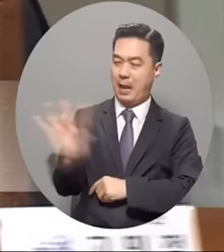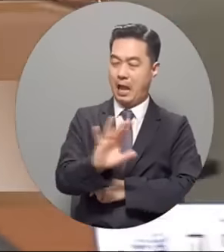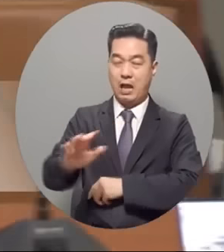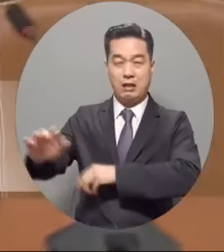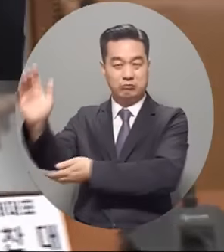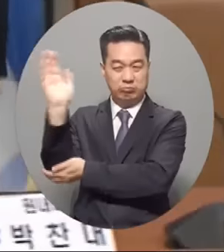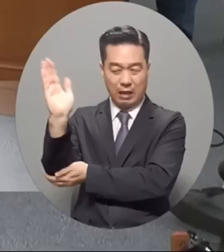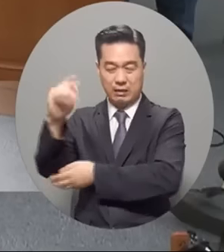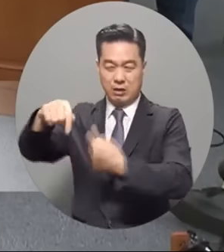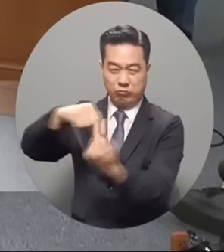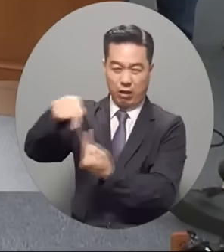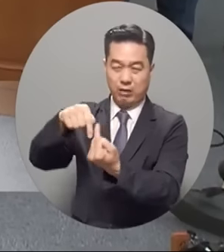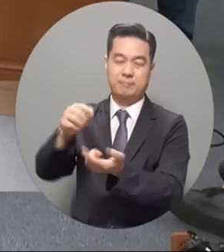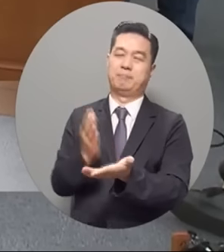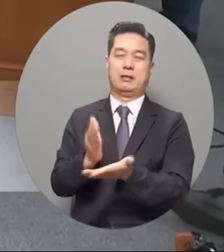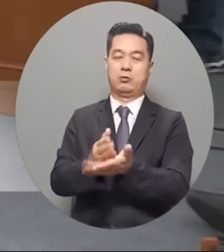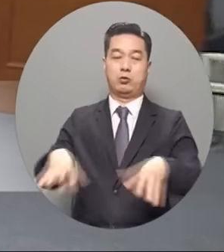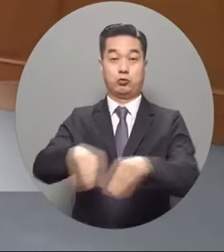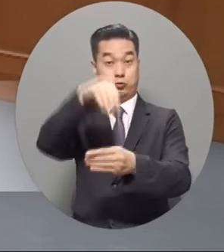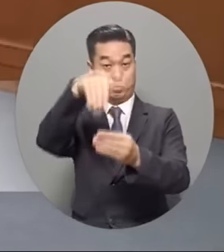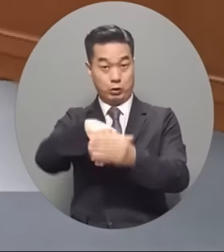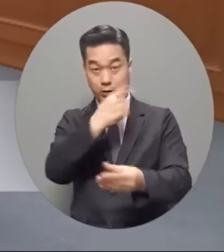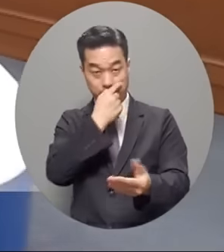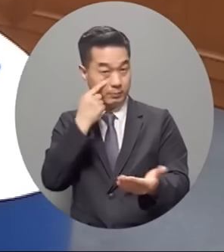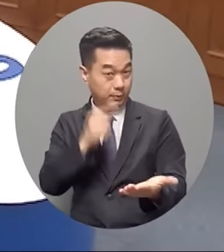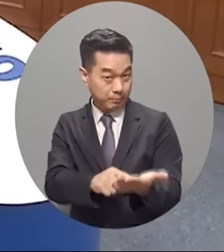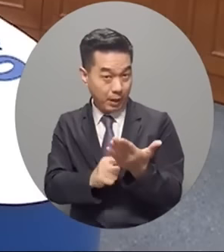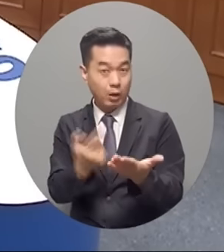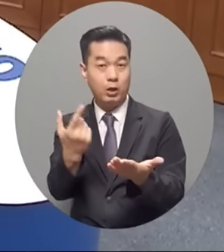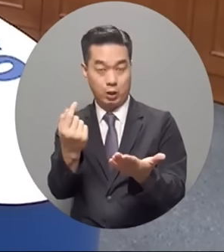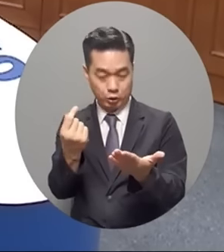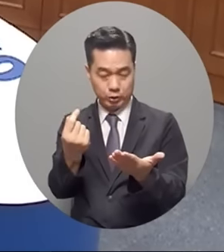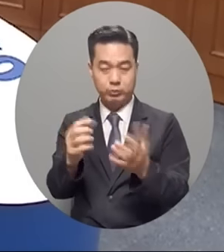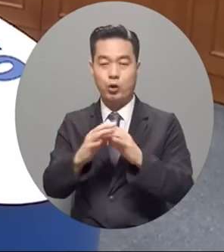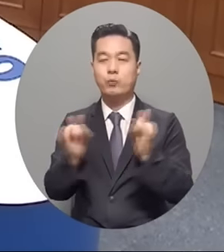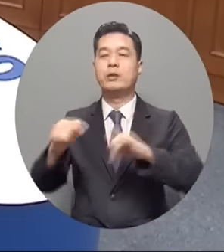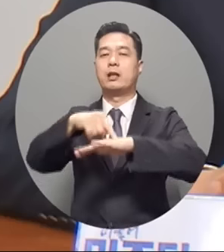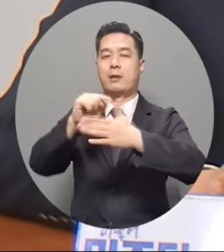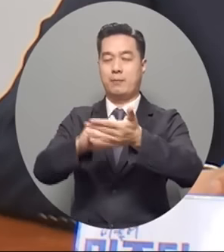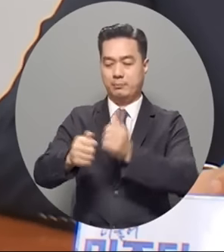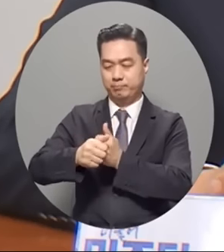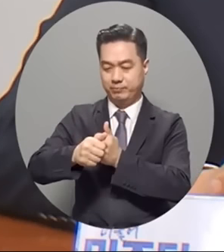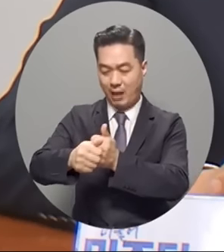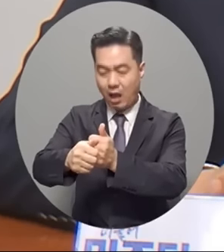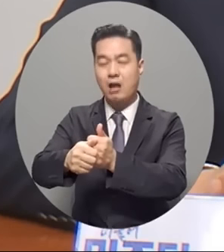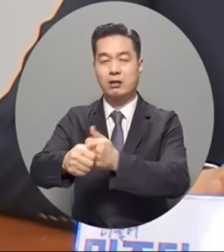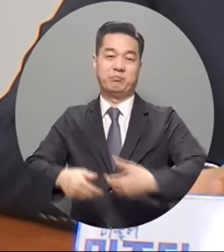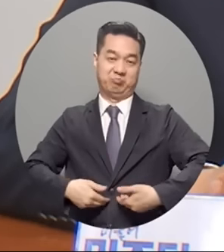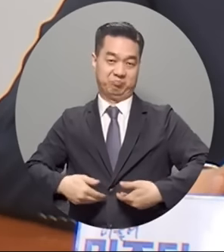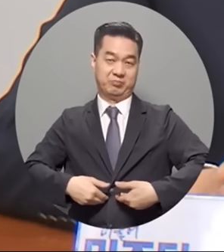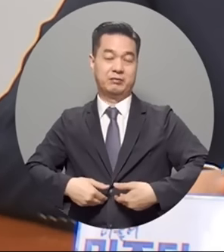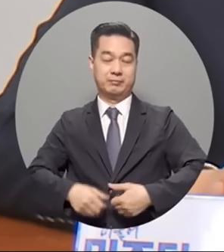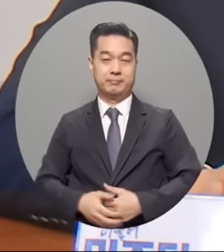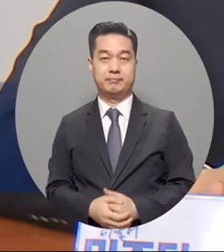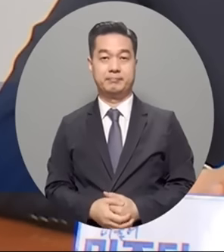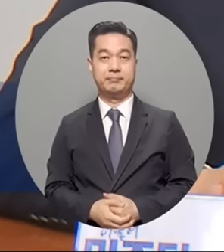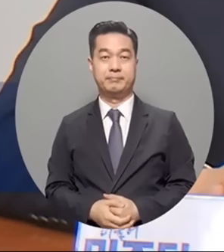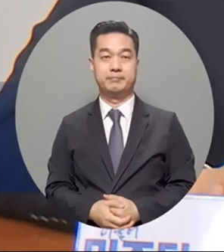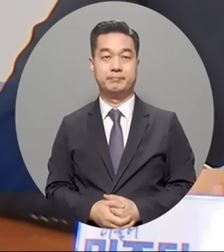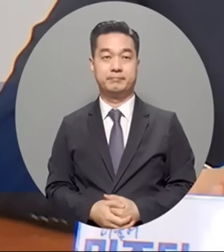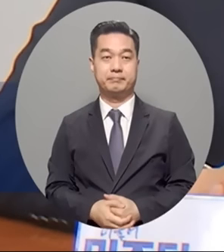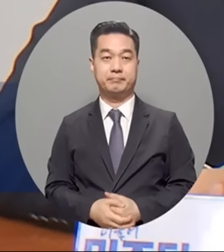운영을 쇄신하고 총선에서 확인된 민심을 따르겠다는 약속을 해야 한다고 지적했습니다. 실효성